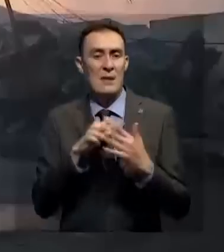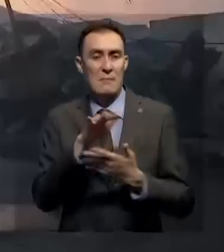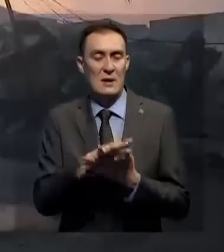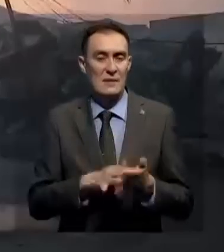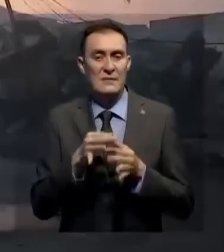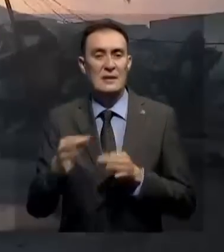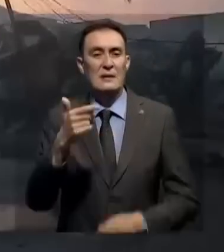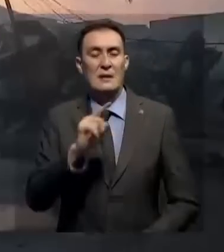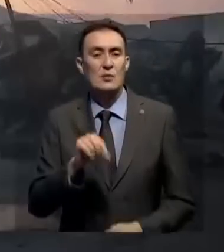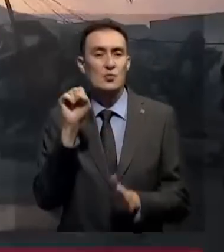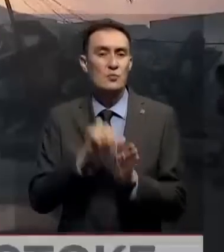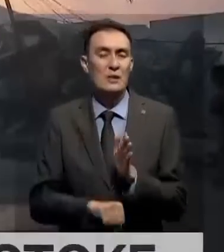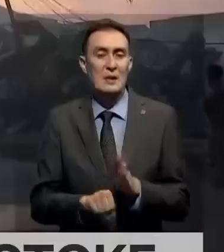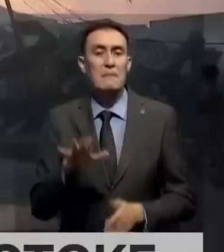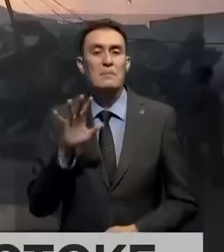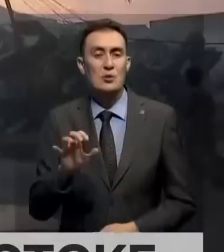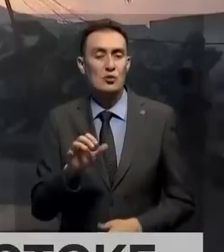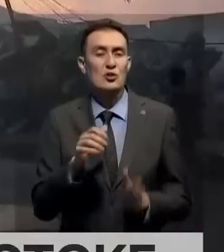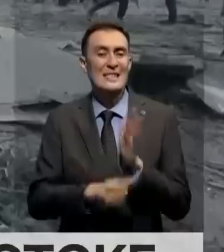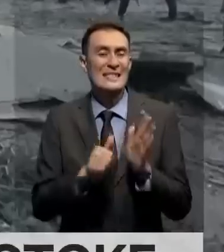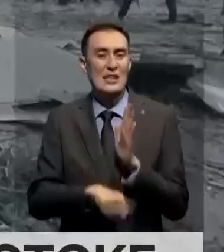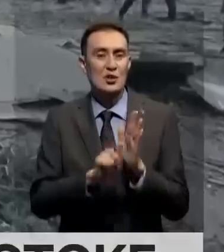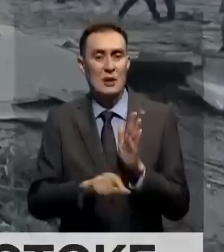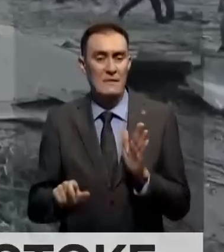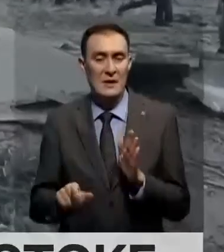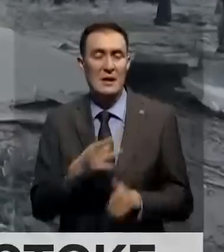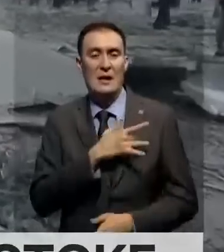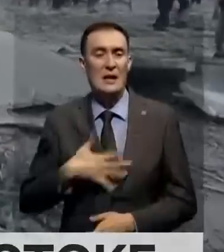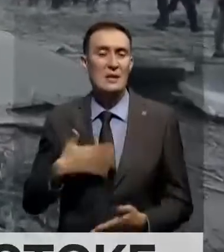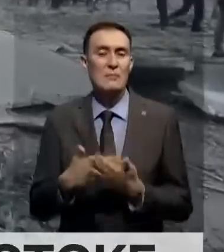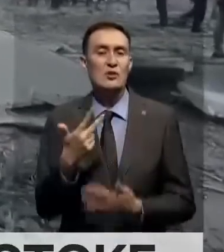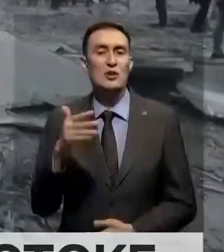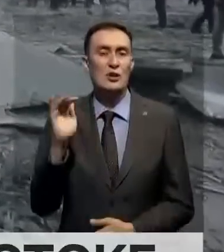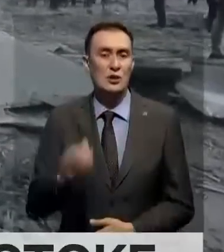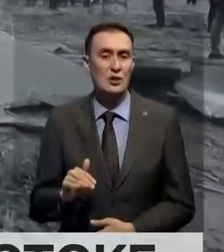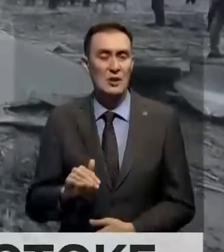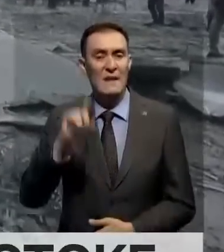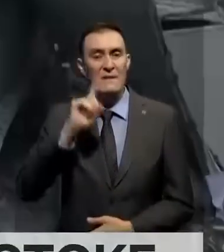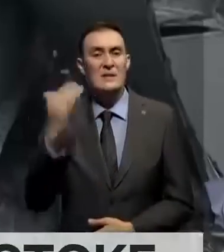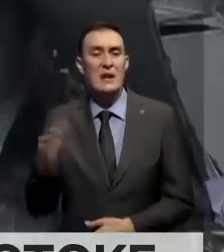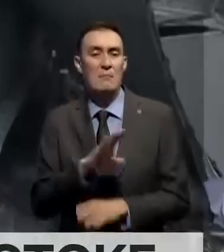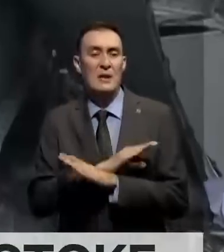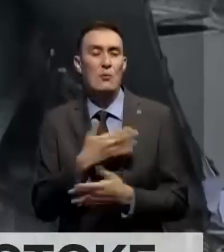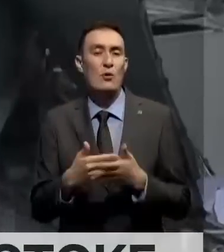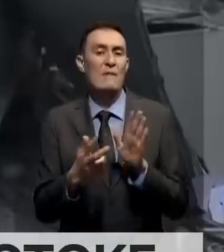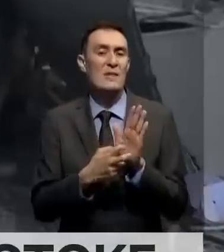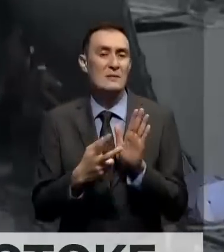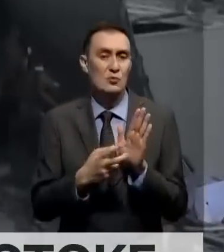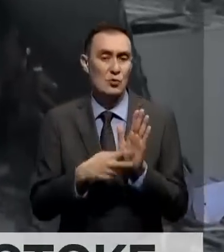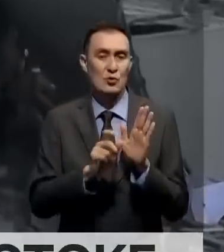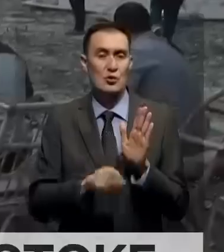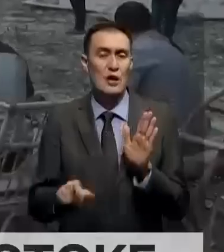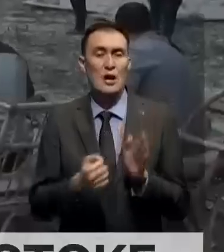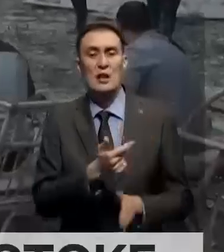продолжаются. В секторе Газа убиты не менее 560 человек, раненых почти 3000. В Израиле погибли около